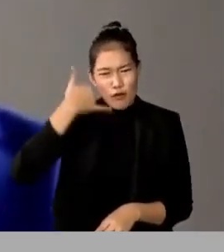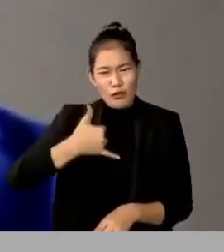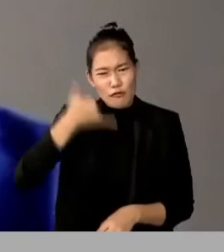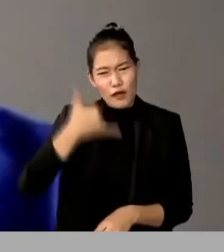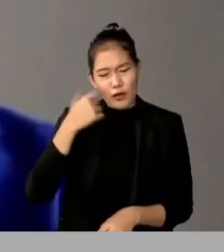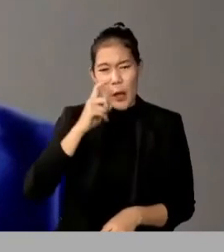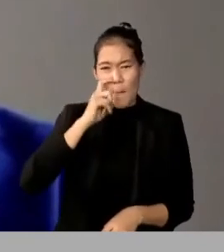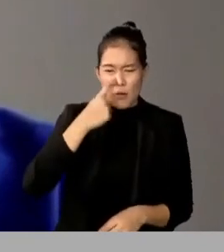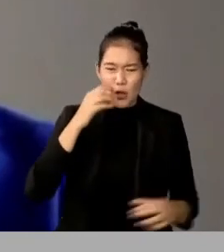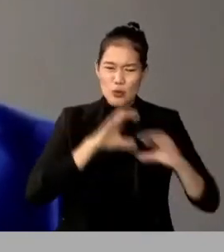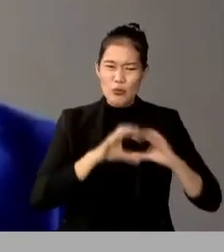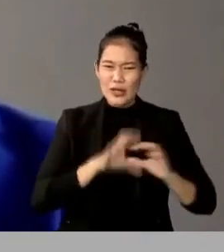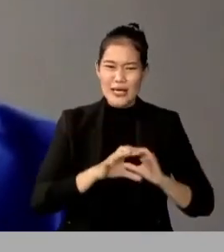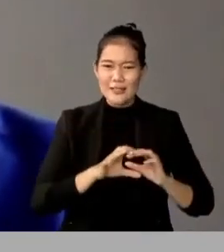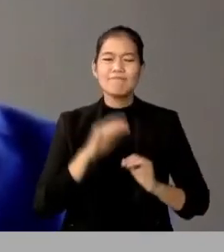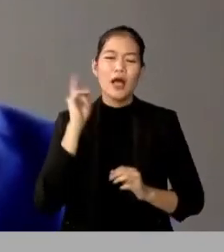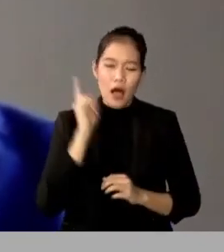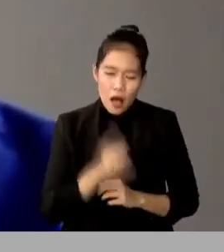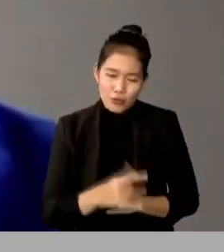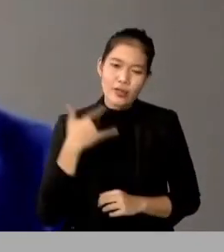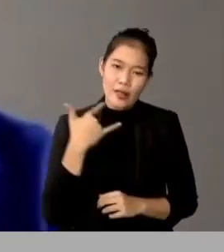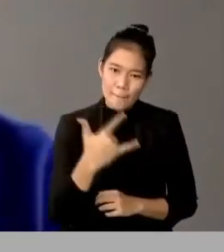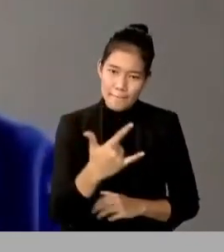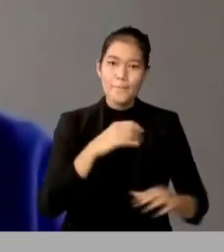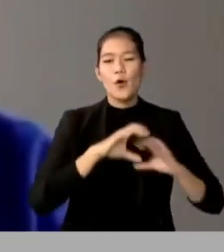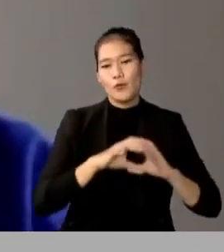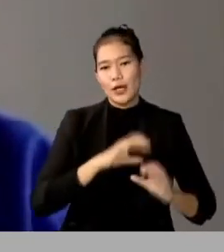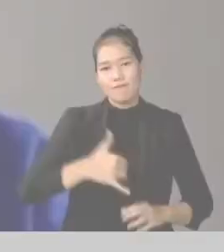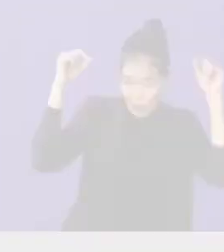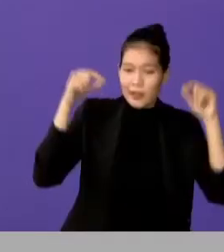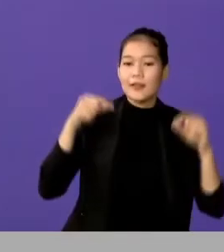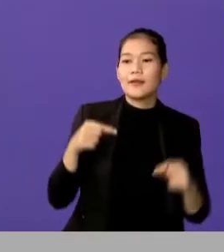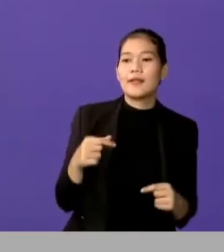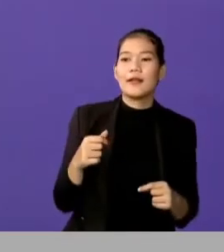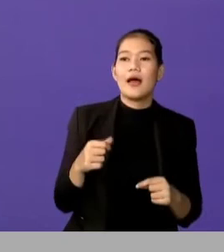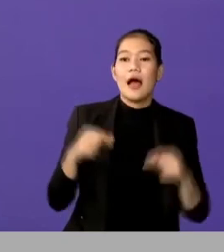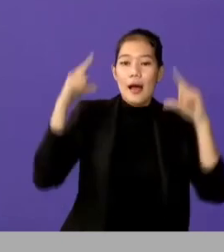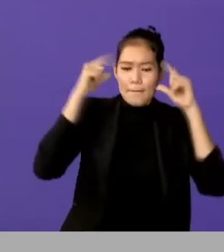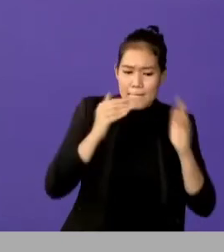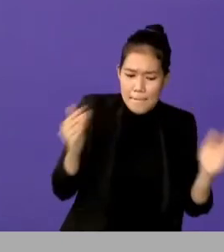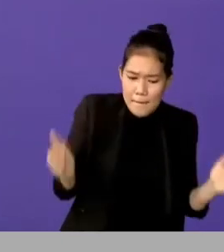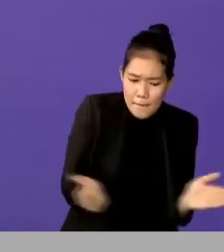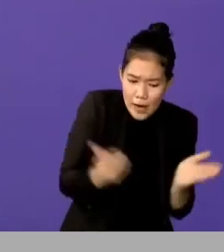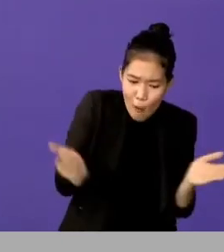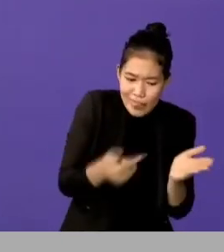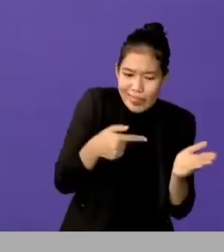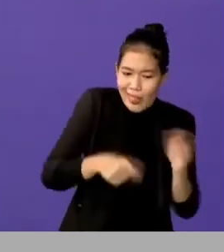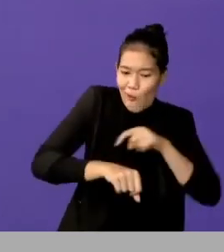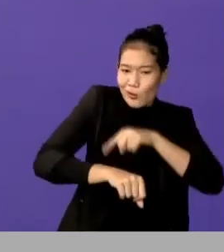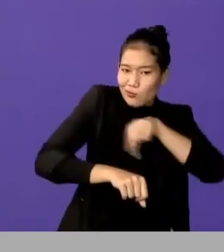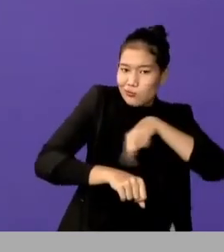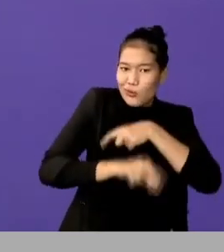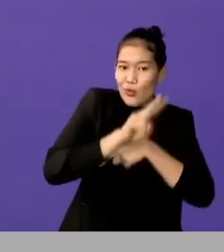tetap menghubungi orangtua ketika kita bagaimanapun dan apapun caranya pesawat itu 24 jam Jadi